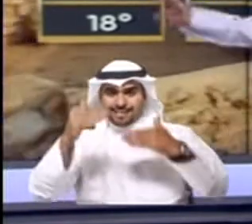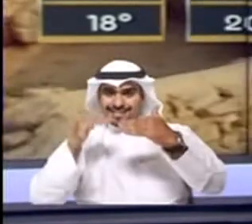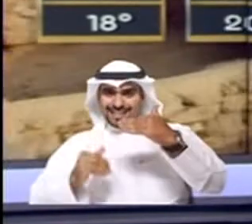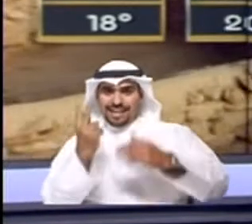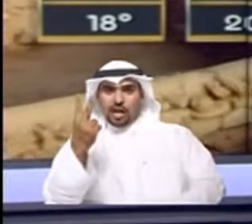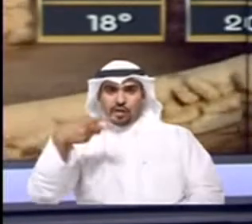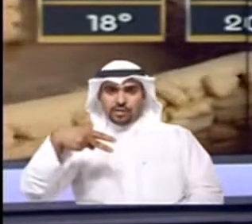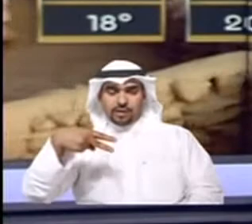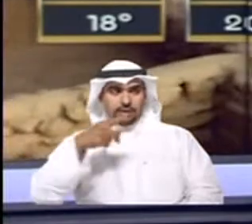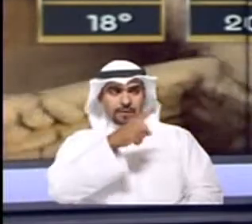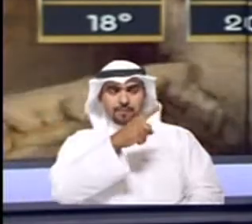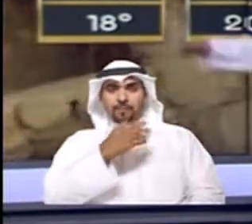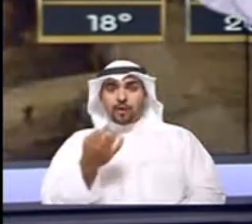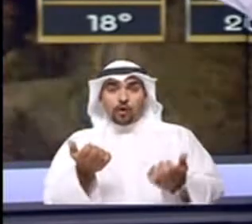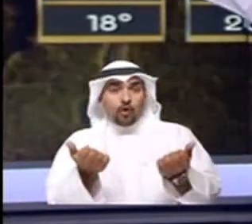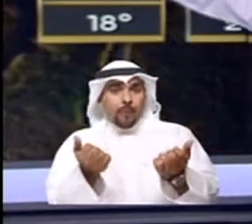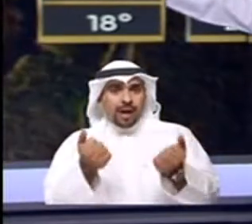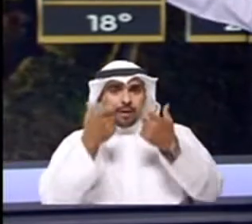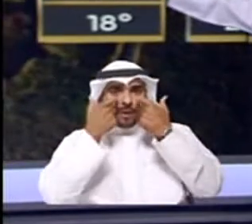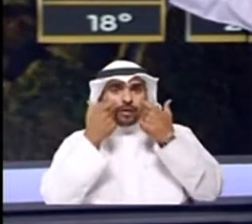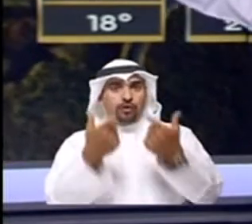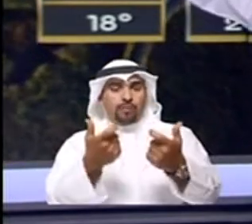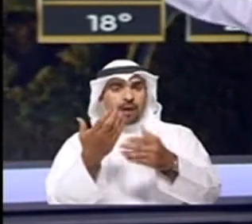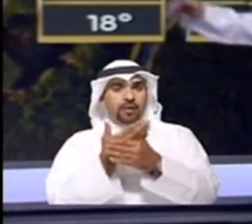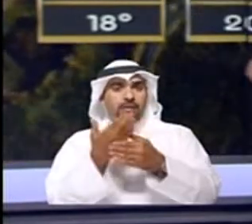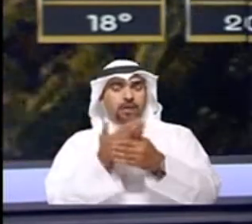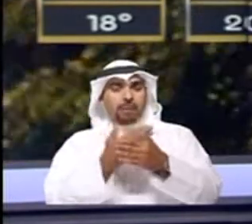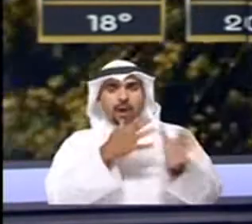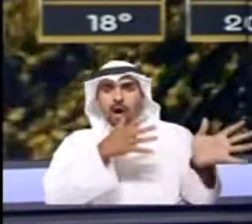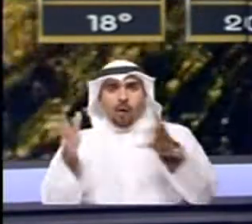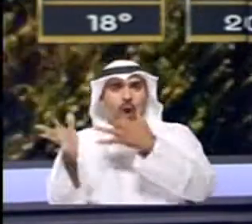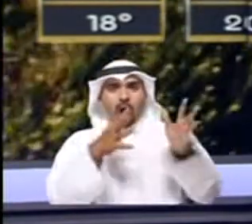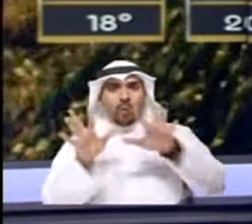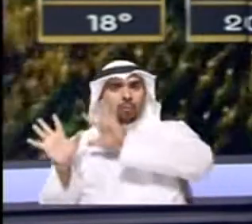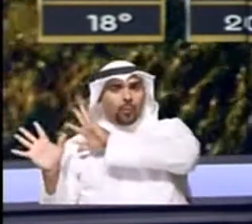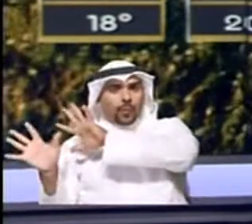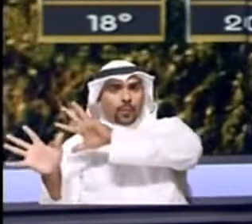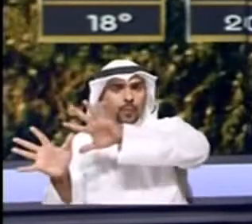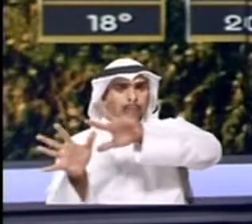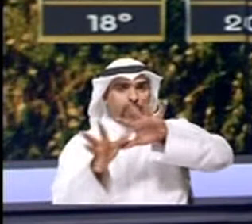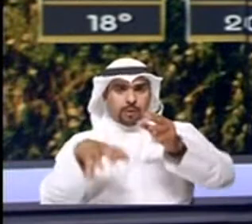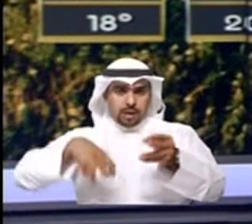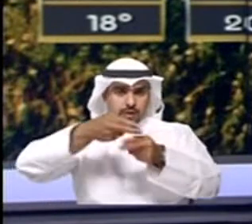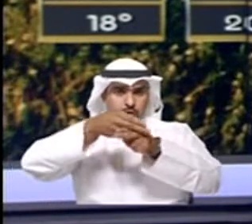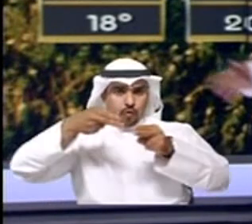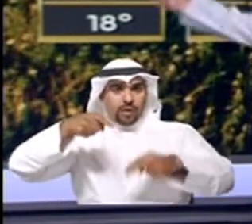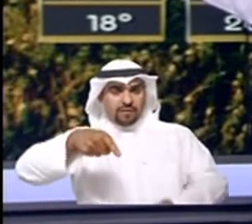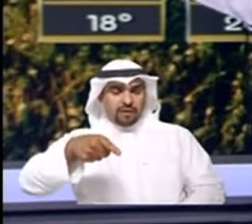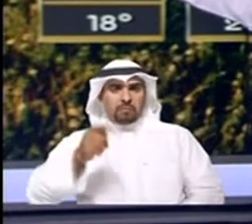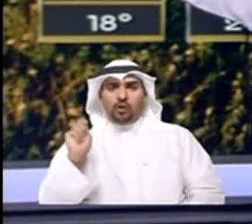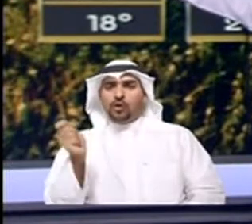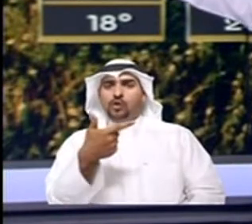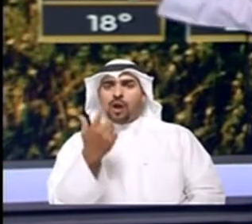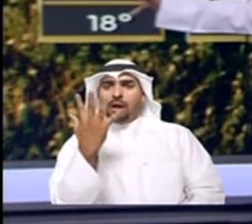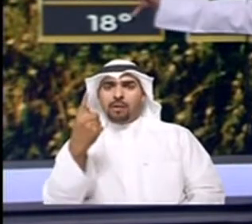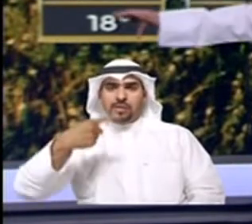عدم الاستقرار في يوم الأربعاء، رياح شمالية إلى شمالية شرقية بين الحين والآخر سرعتها من 15 إلى 40 كيلومتر في الساعة مع